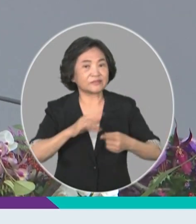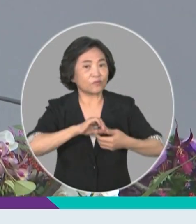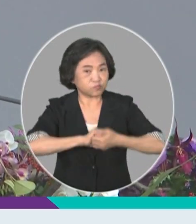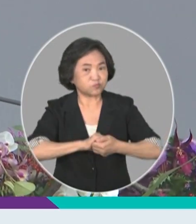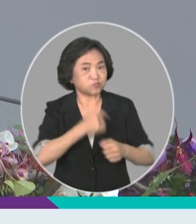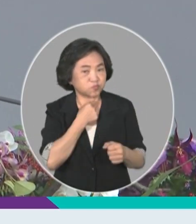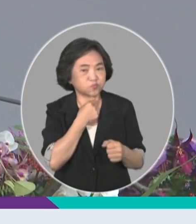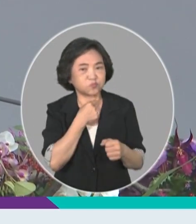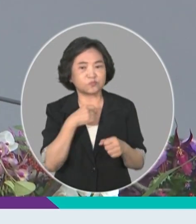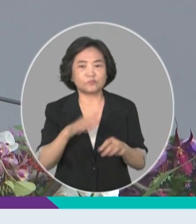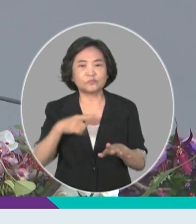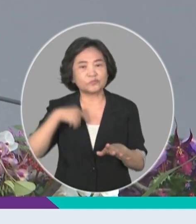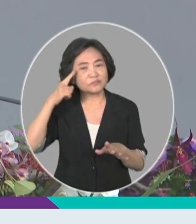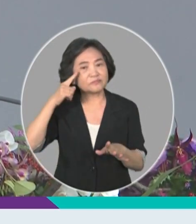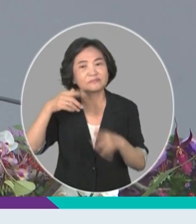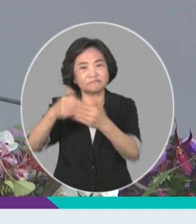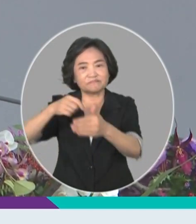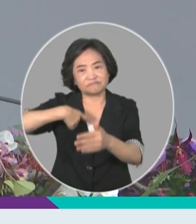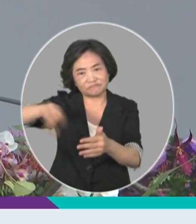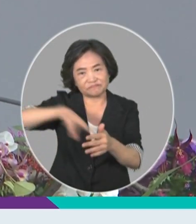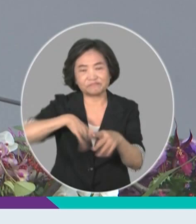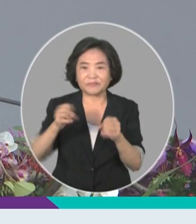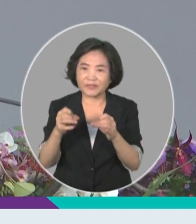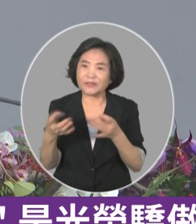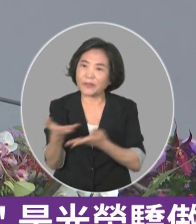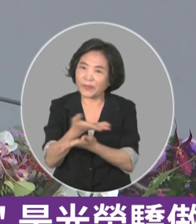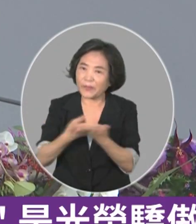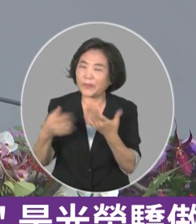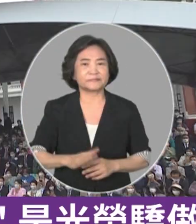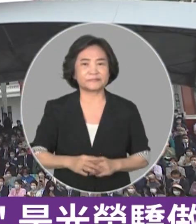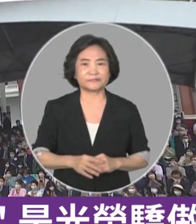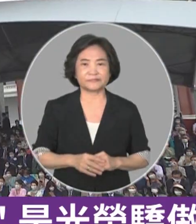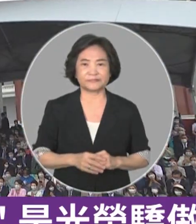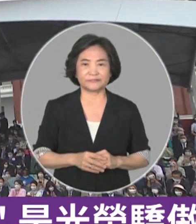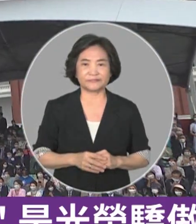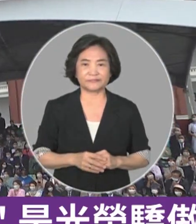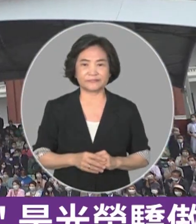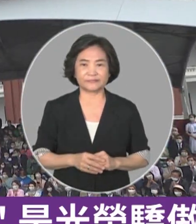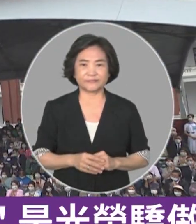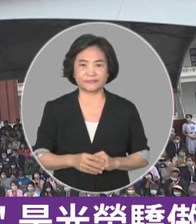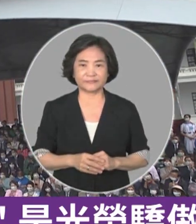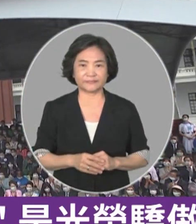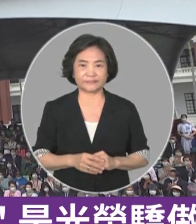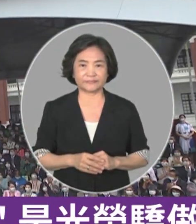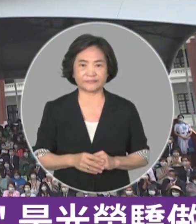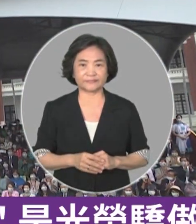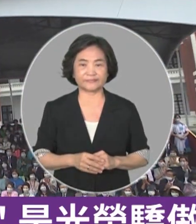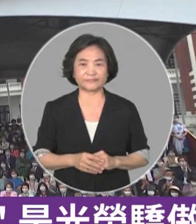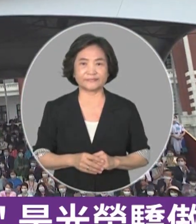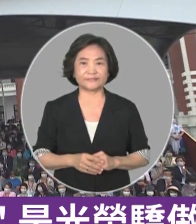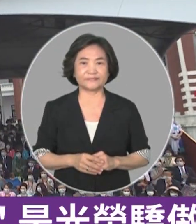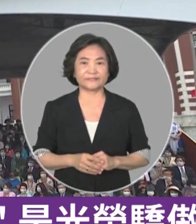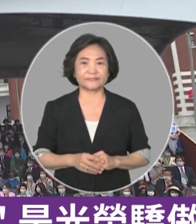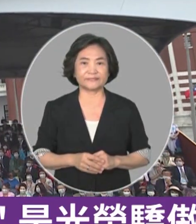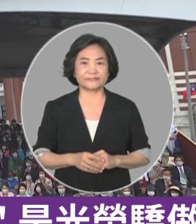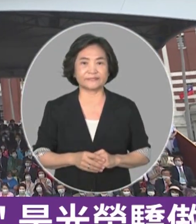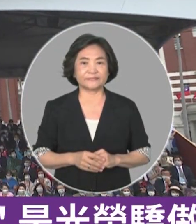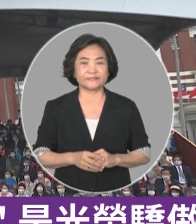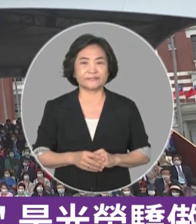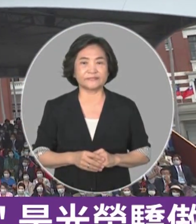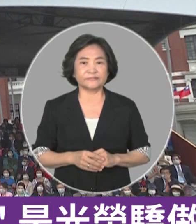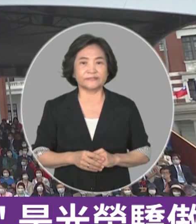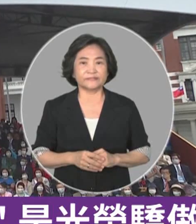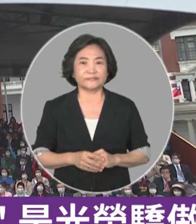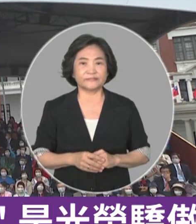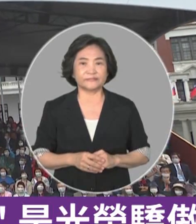是重启两岸良性互动的根本。 尤其从八月初美国众议院议长佩洛西访台后，北京借故大规模军